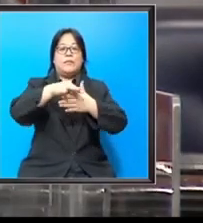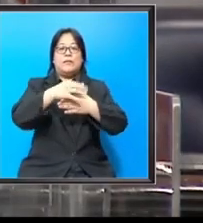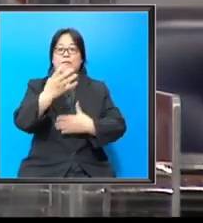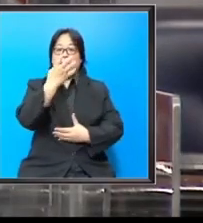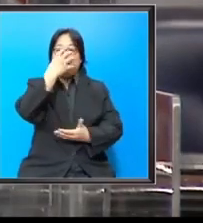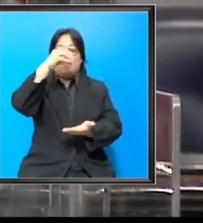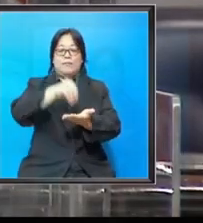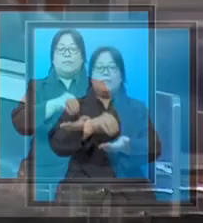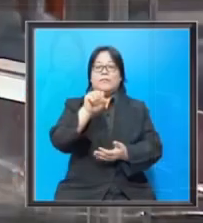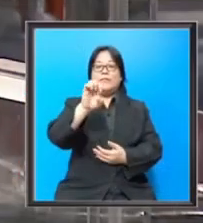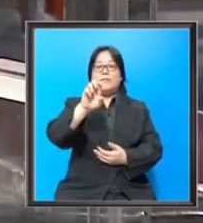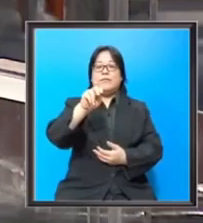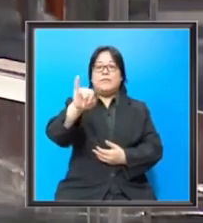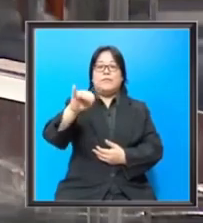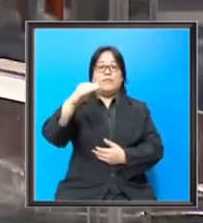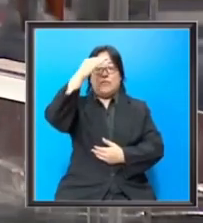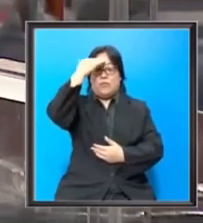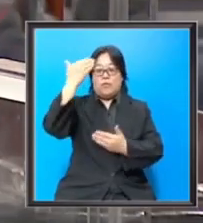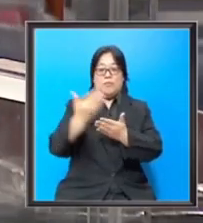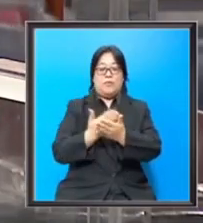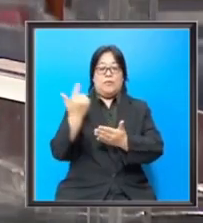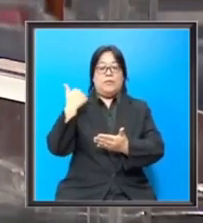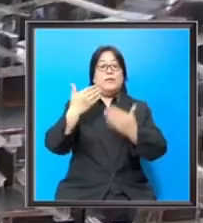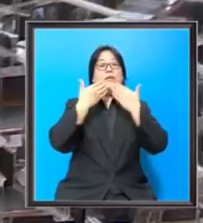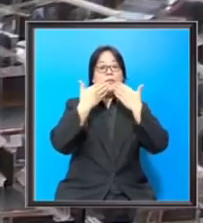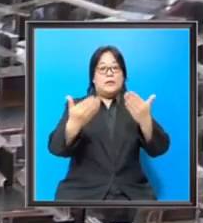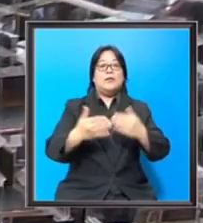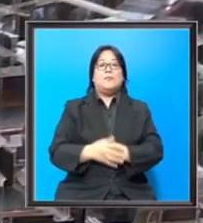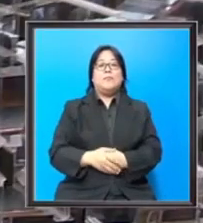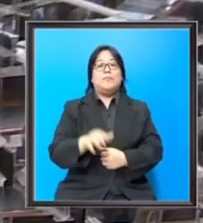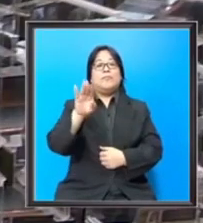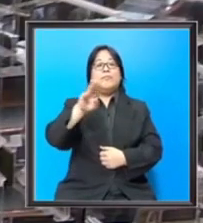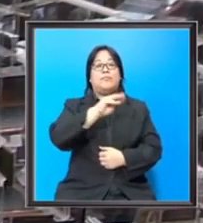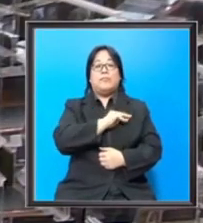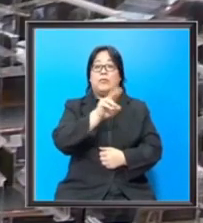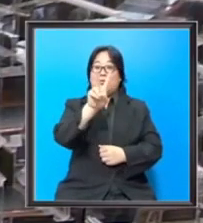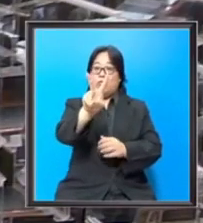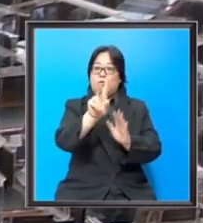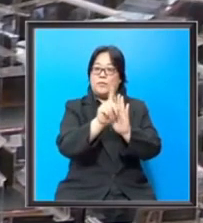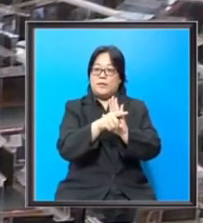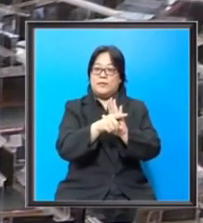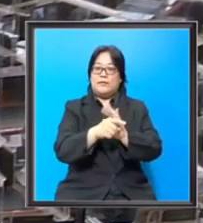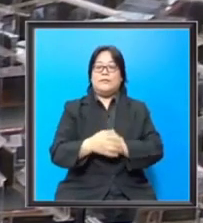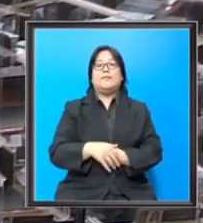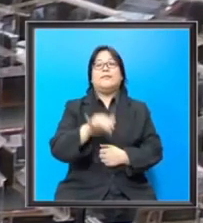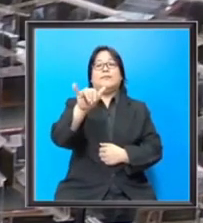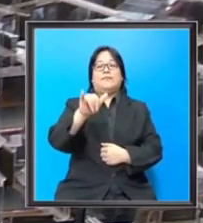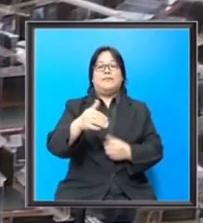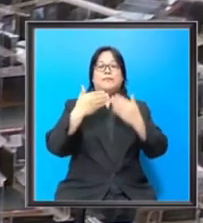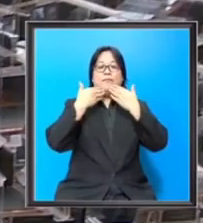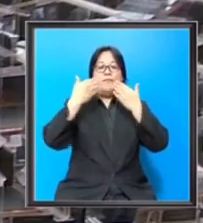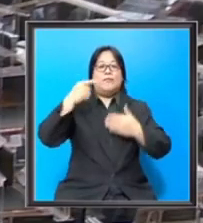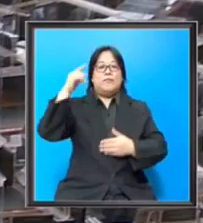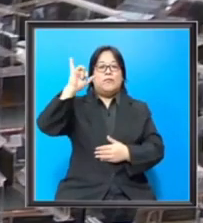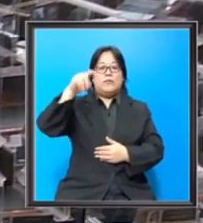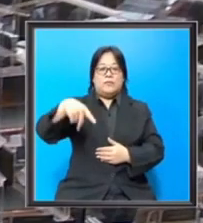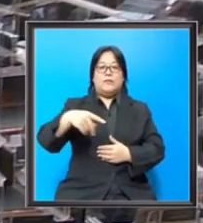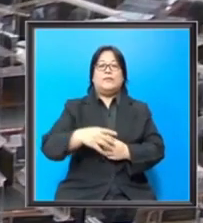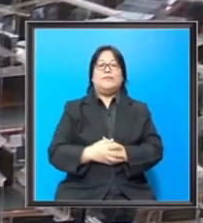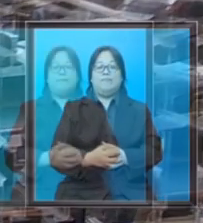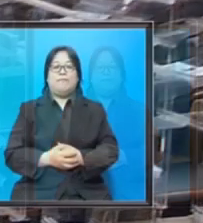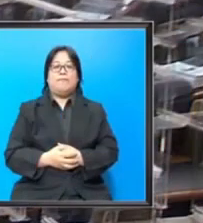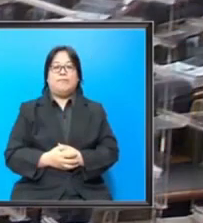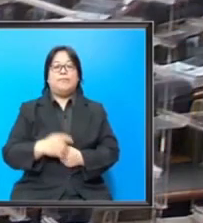babi Disney Joko baru-baru ini masih Imam tidur Semoga situ Ini